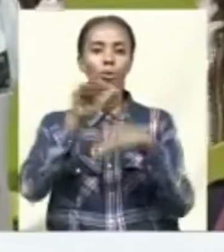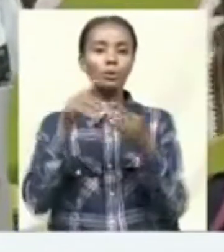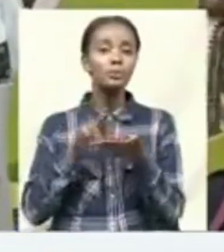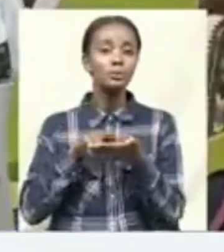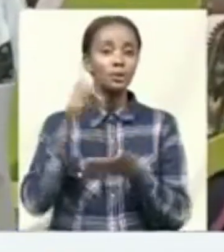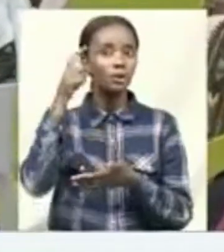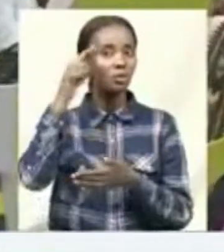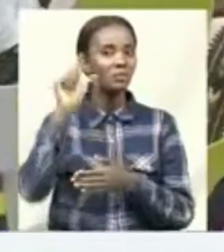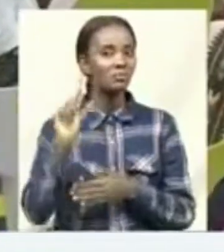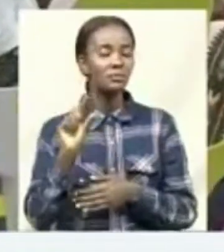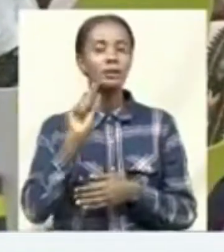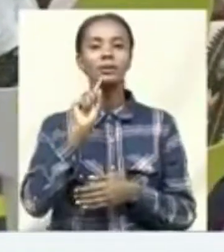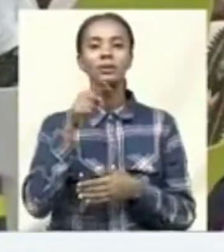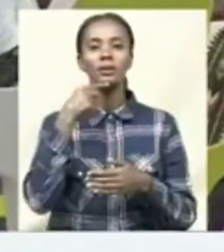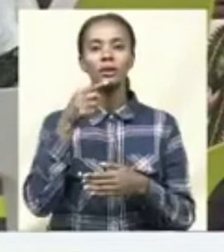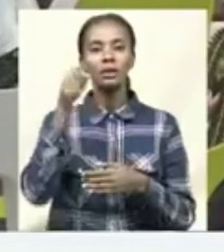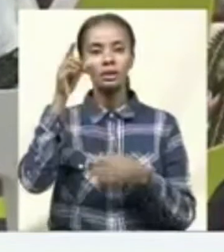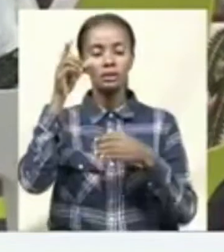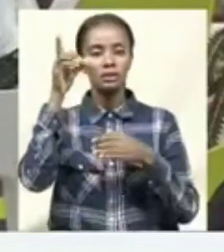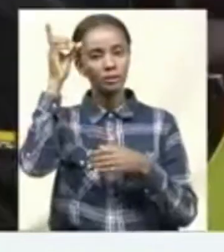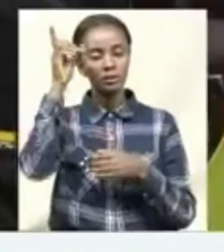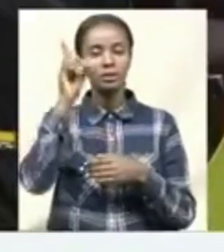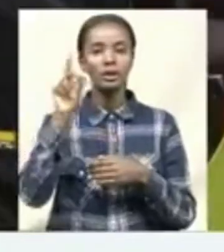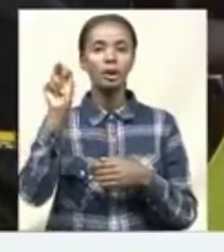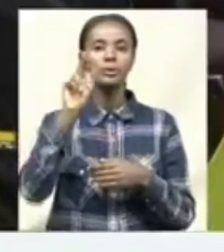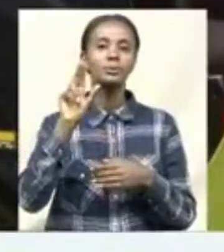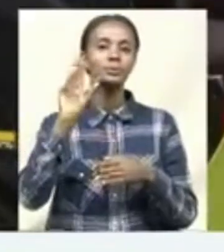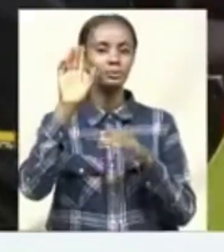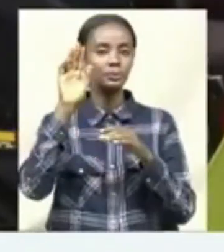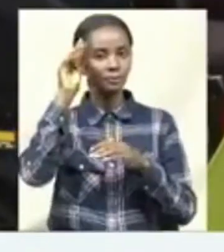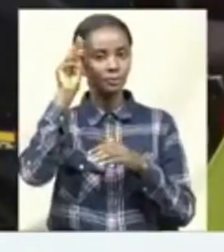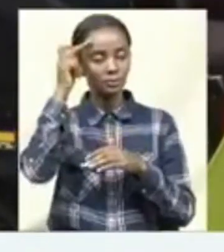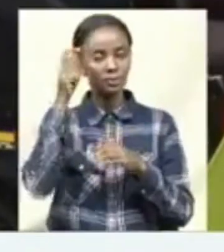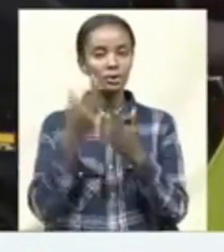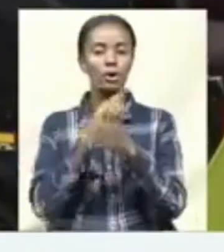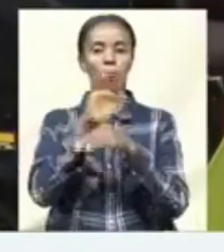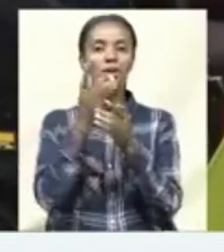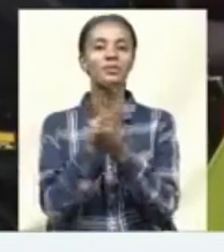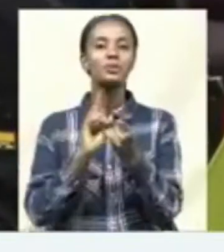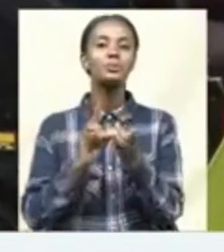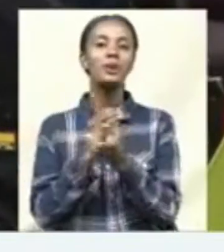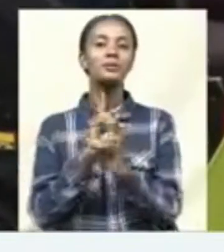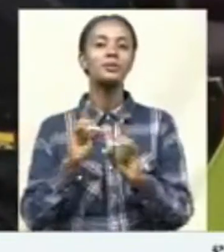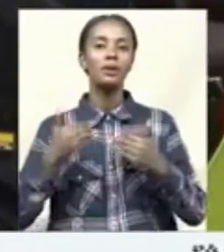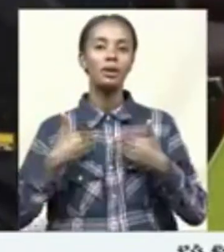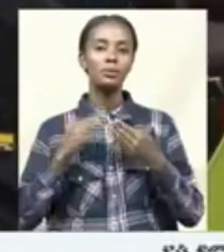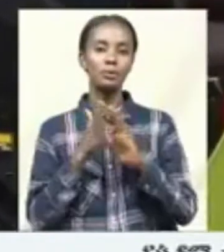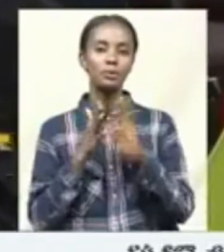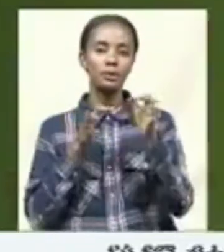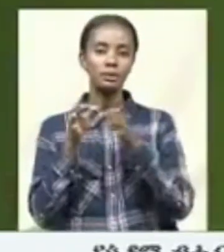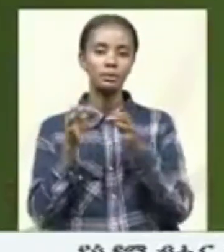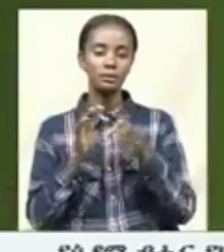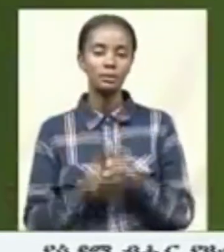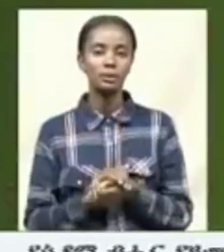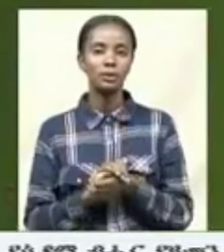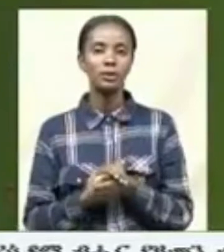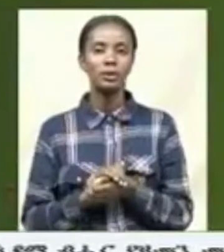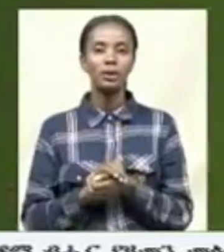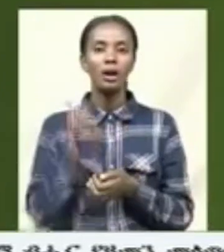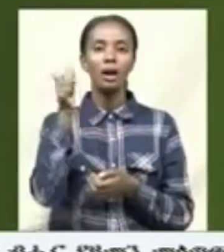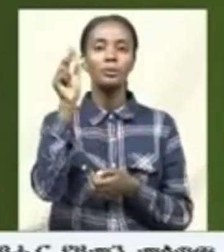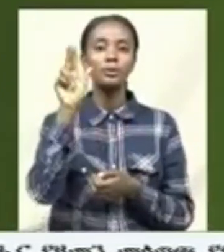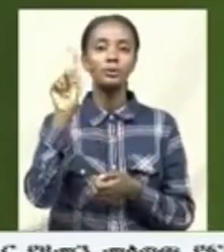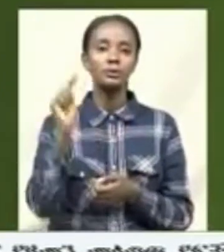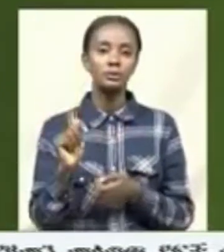መነሻ የእውቀት ማነስ ነው ያሉት ዲያቆን ዳንኤል የአብሮት ቤተ መጻሕፍት ለዚህ ሁሉ ፍቱን መፍትሄ ያለው መሆኑንም አስረድቷል። አብሮት ቤተ